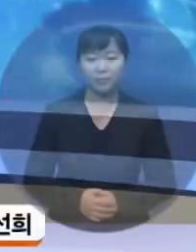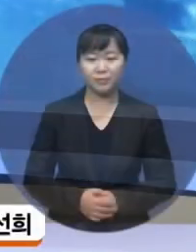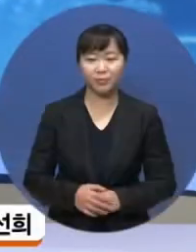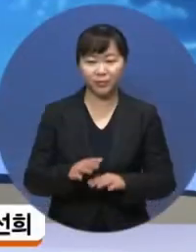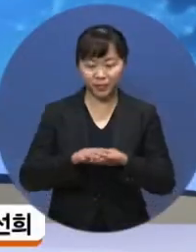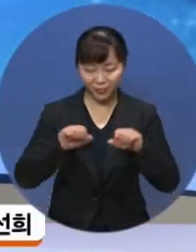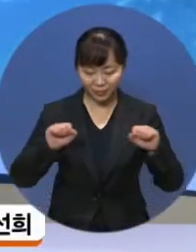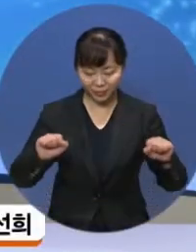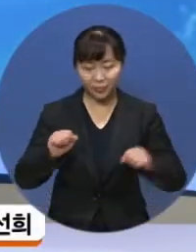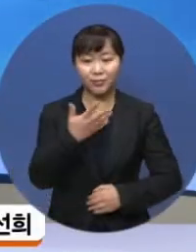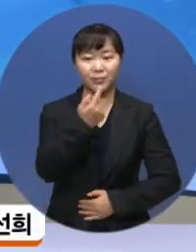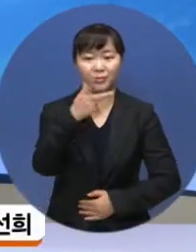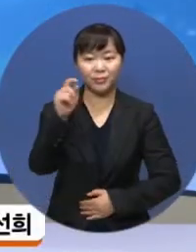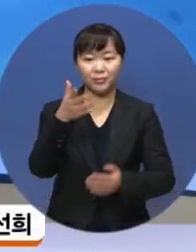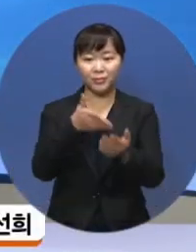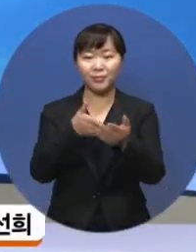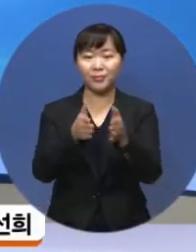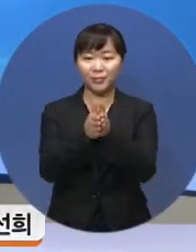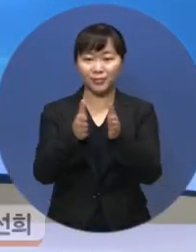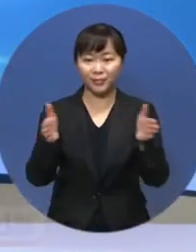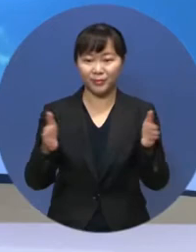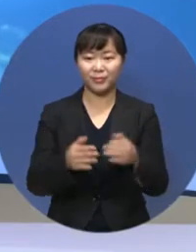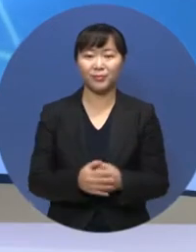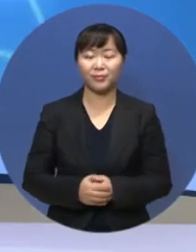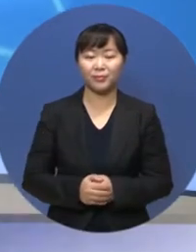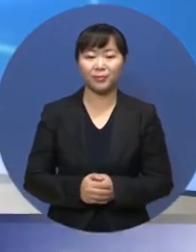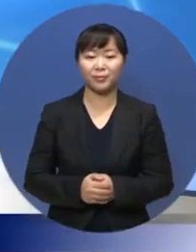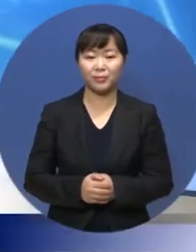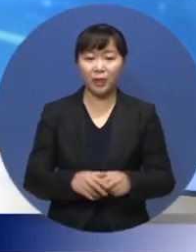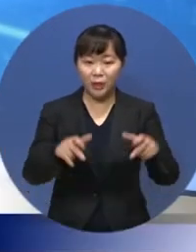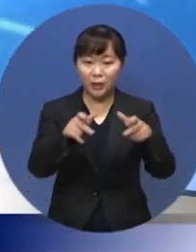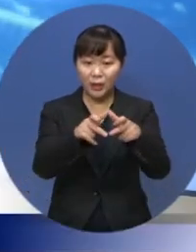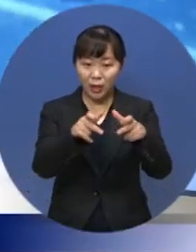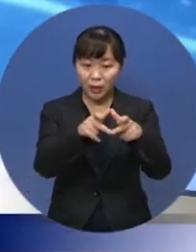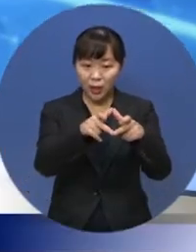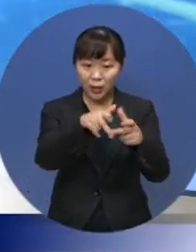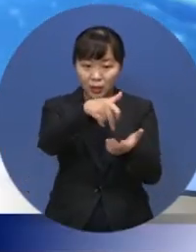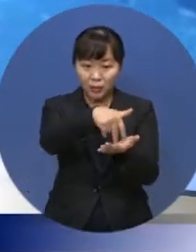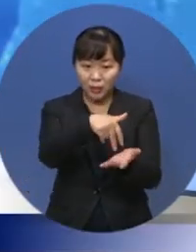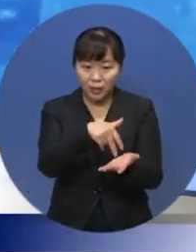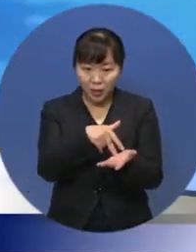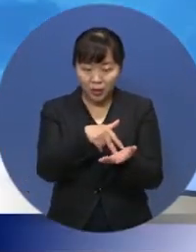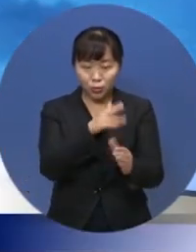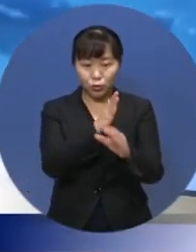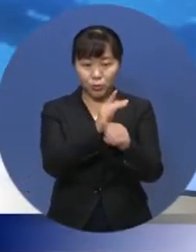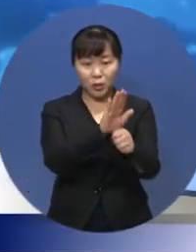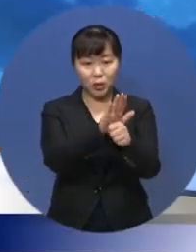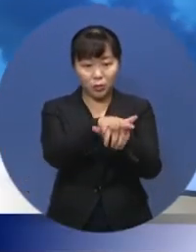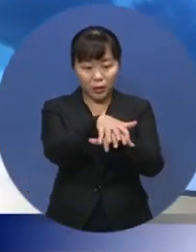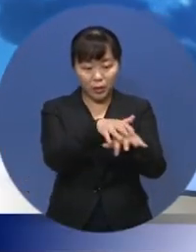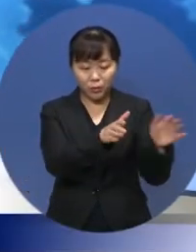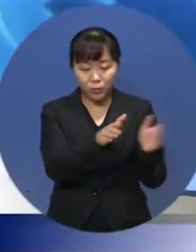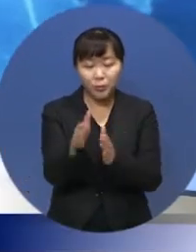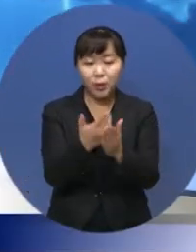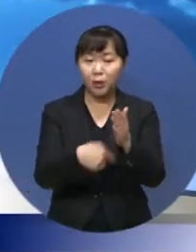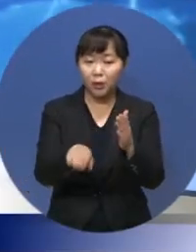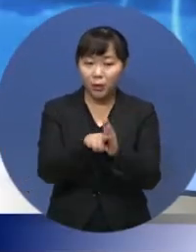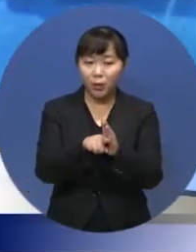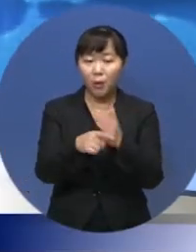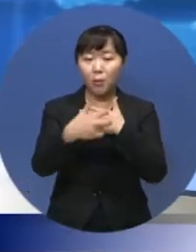시청자 여러분 안녕하십니까 복지 tv 뉴스 입니다 장애인 당사자 중심의 지원책 의 마련을 위해